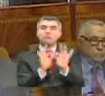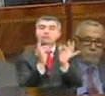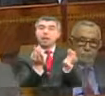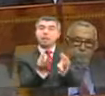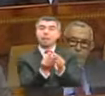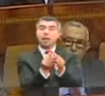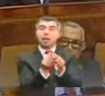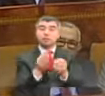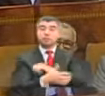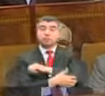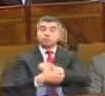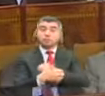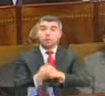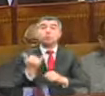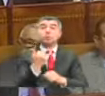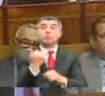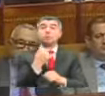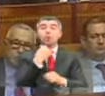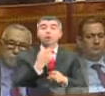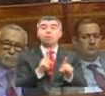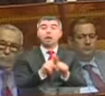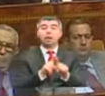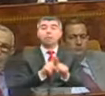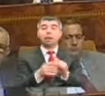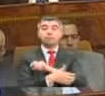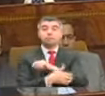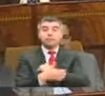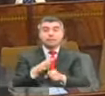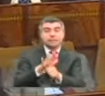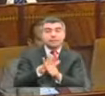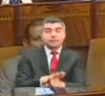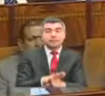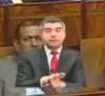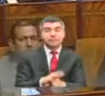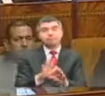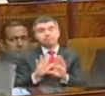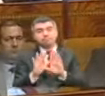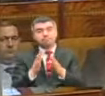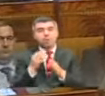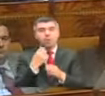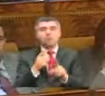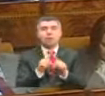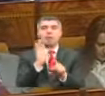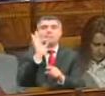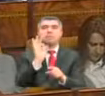الحكومي يستهدف بالإضافة إلى تقليص نسبة الفقر والهشاشة بلوغ المؤشرات التالية.